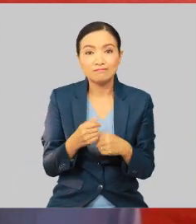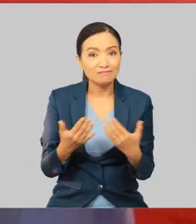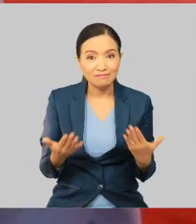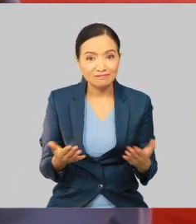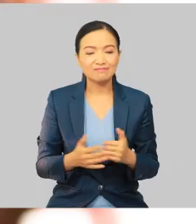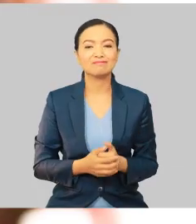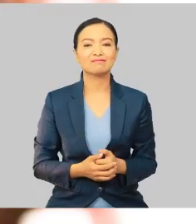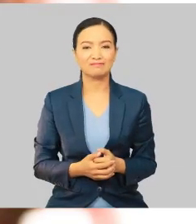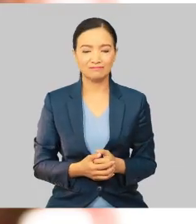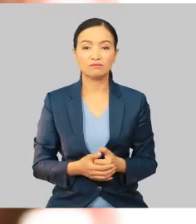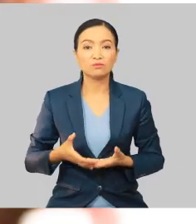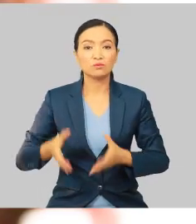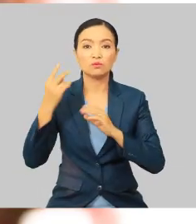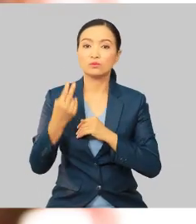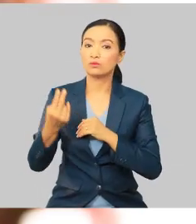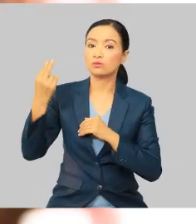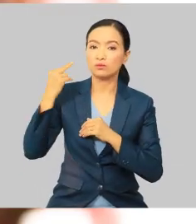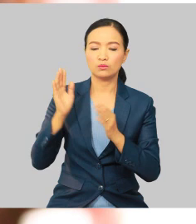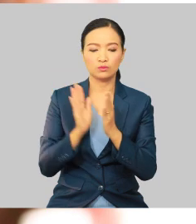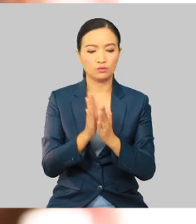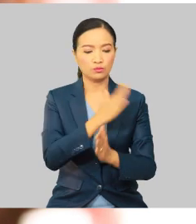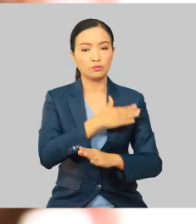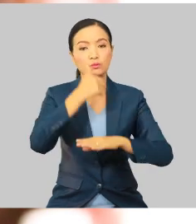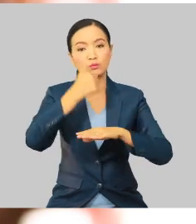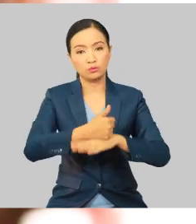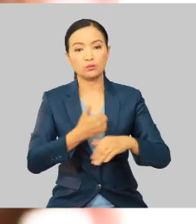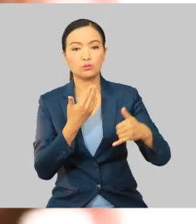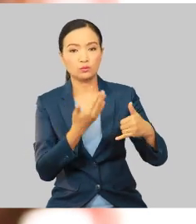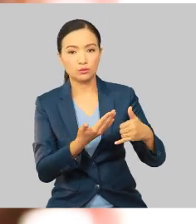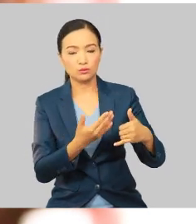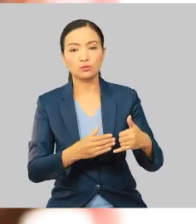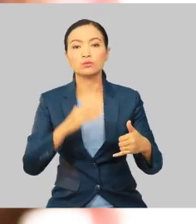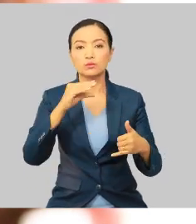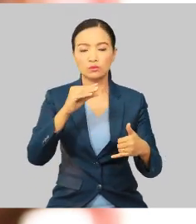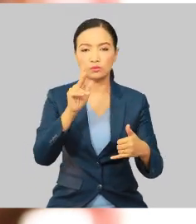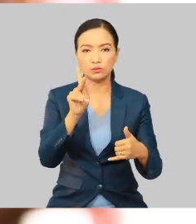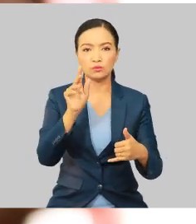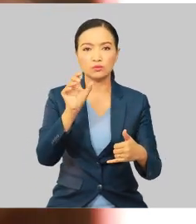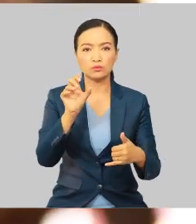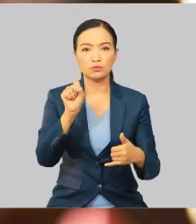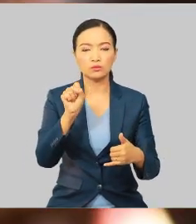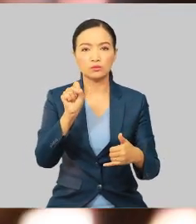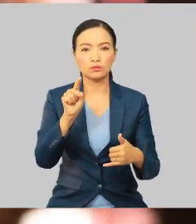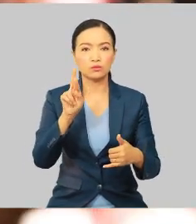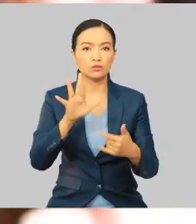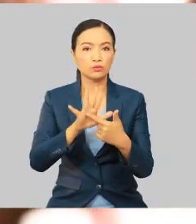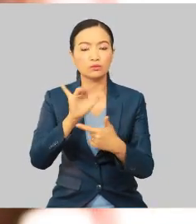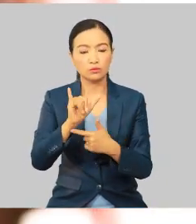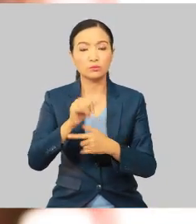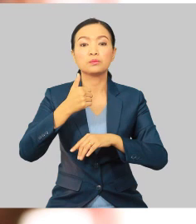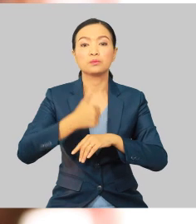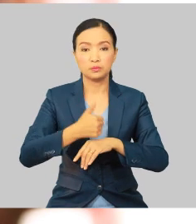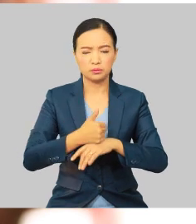เริ่มต้นได้อย่างไรครับ อันนี้ก็ย้อนไปถึงพระเดชพระคุณหลวงพ่อเจ้าคุณ พระโกสัยเจติยรักษ์หลวงพ่อเจ้าอาวาส